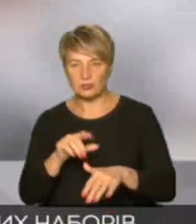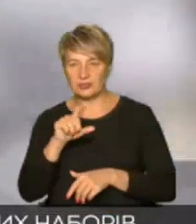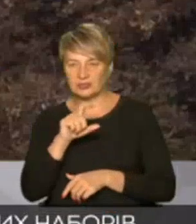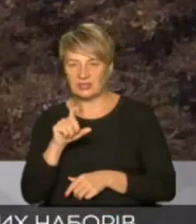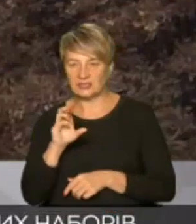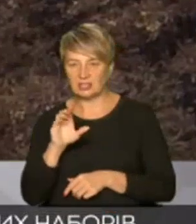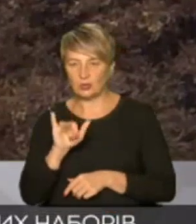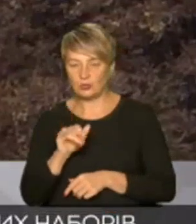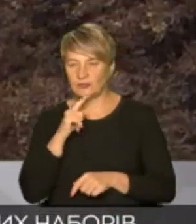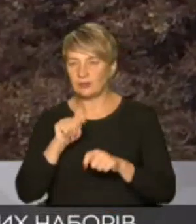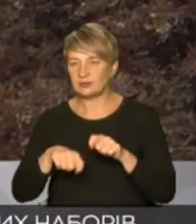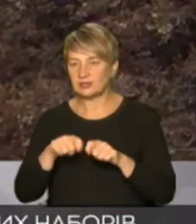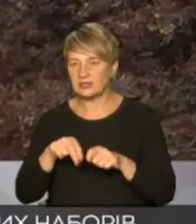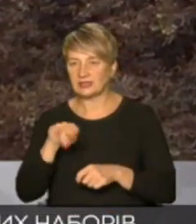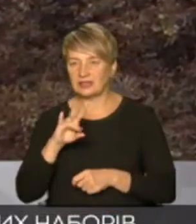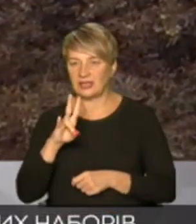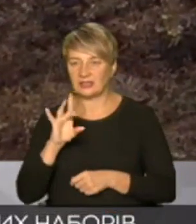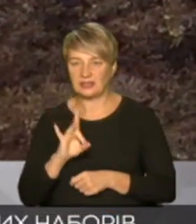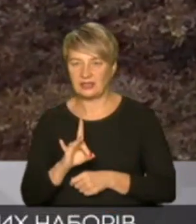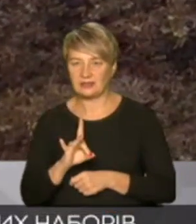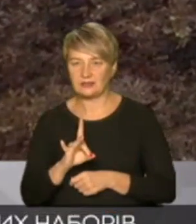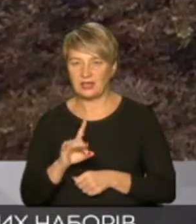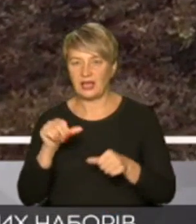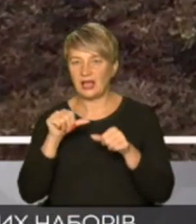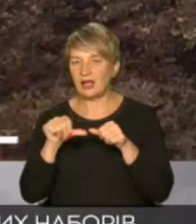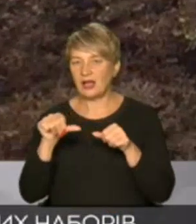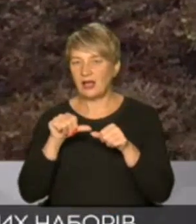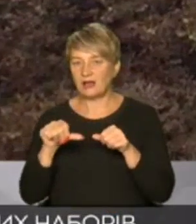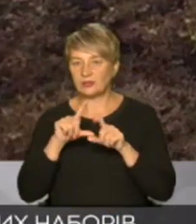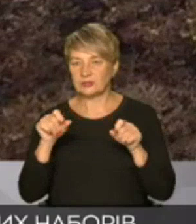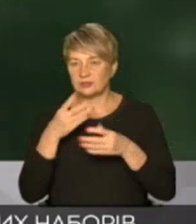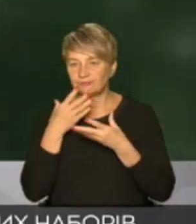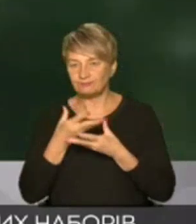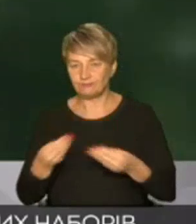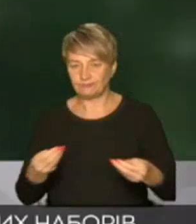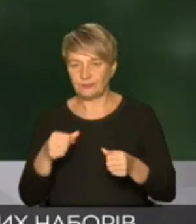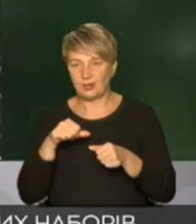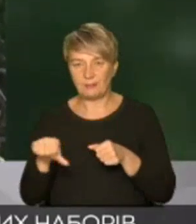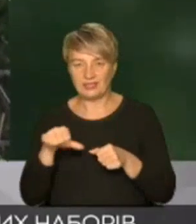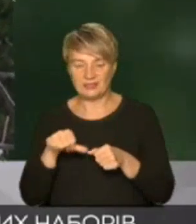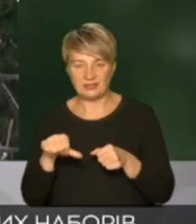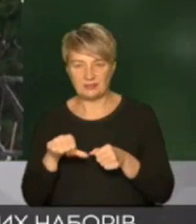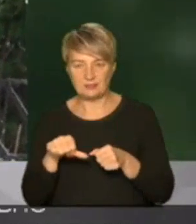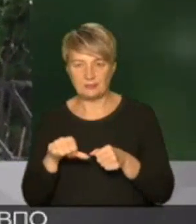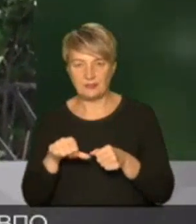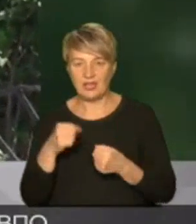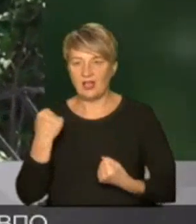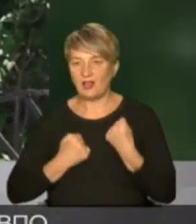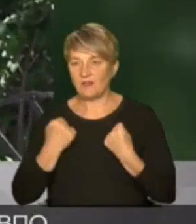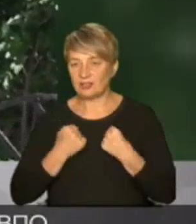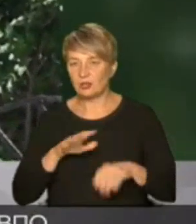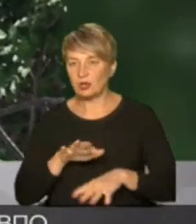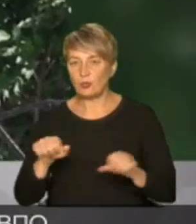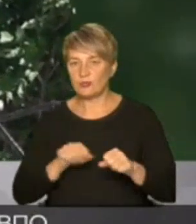На підконтрольних так званій ДНР автозаправках зник бензин, повідомляють про це місцеві пабліки. Водії окупованих